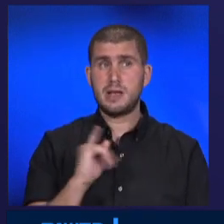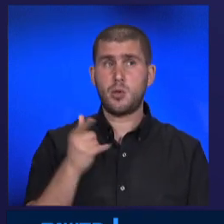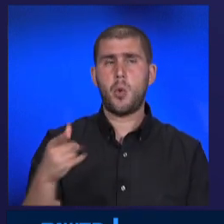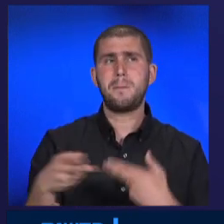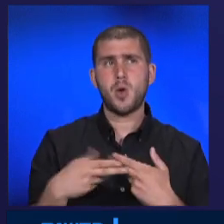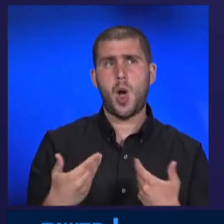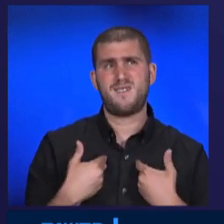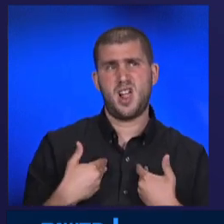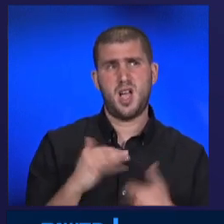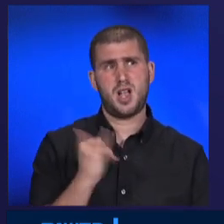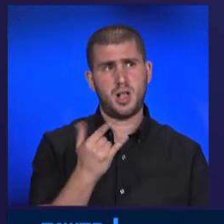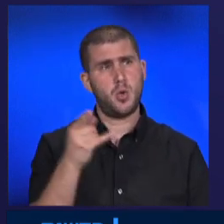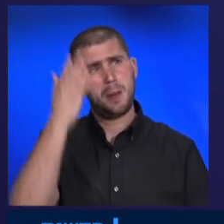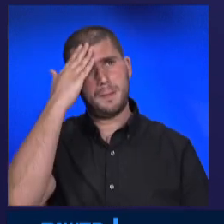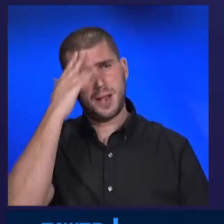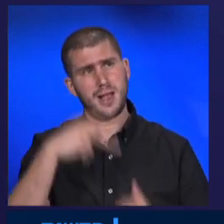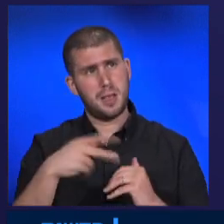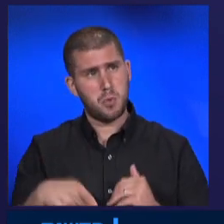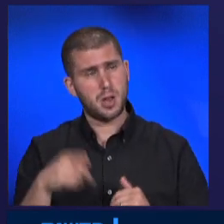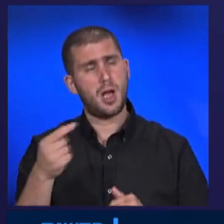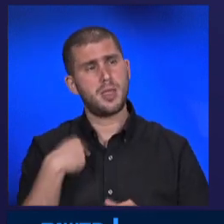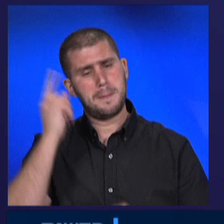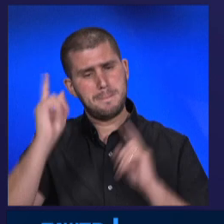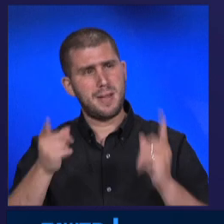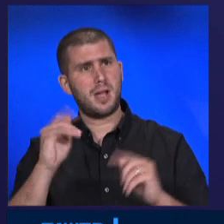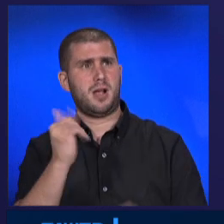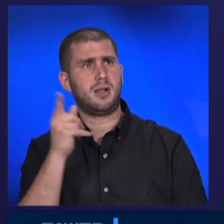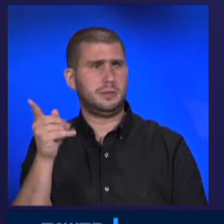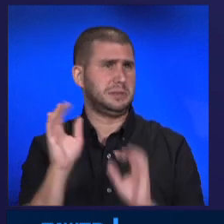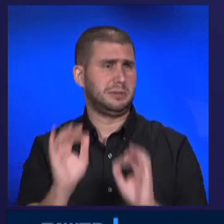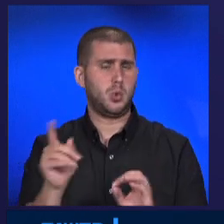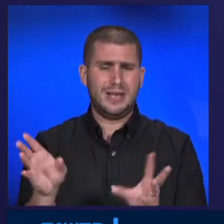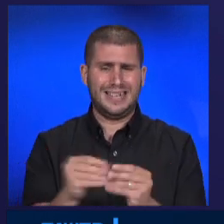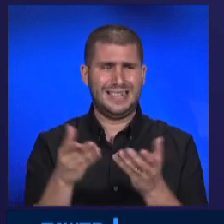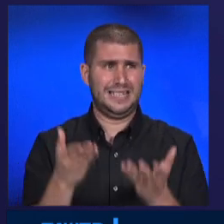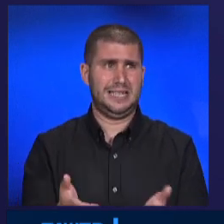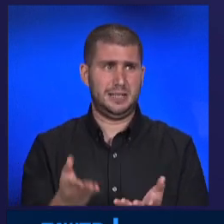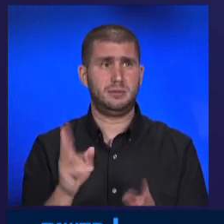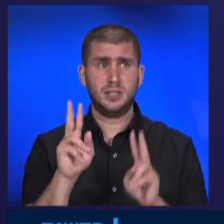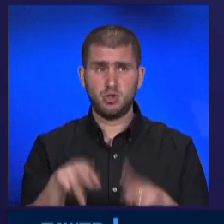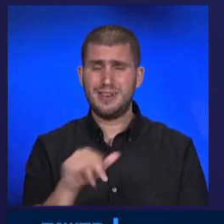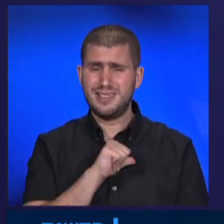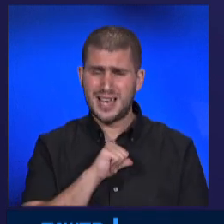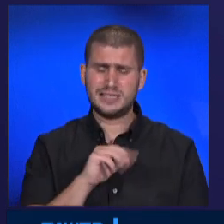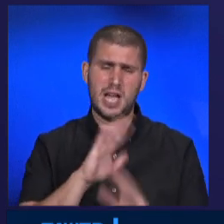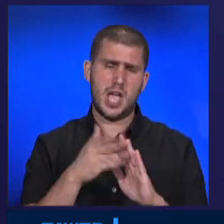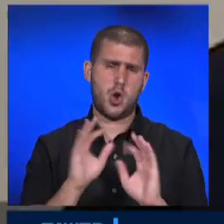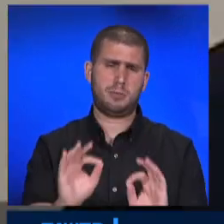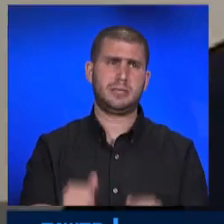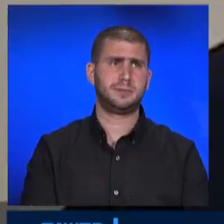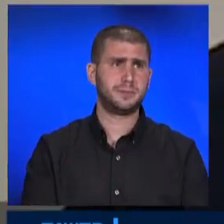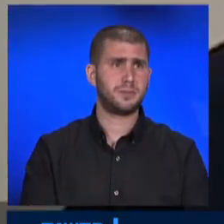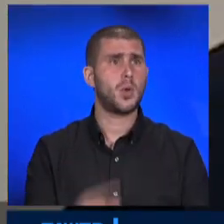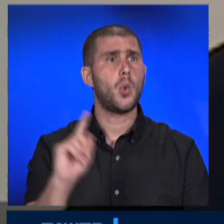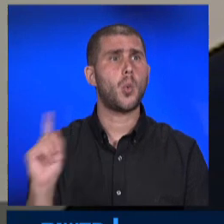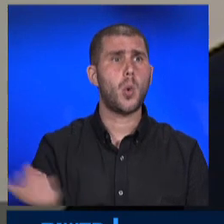מקורב אליי, הוא מכיר פה את הפרויקט. אני מנחה אותו, וזה בסדר, הוא איתי פה. יש לו את האינטרס שלו, זה הכל טוב. כולנו